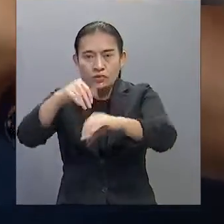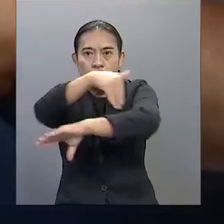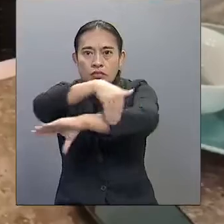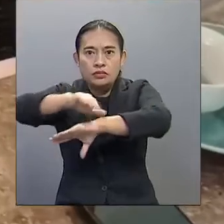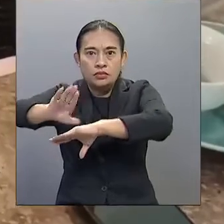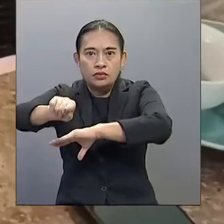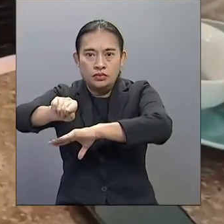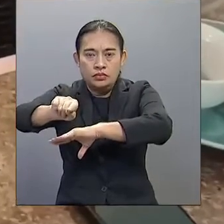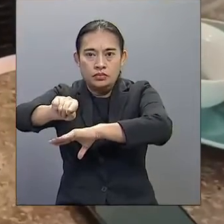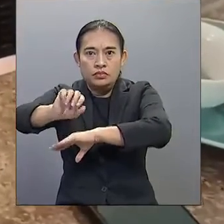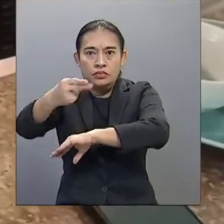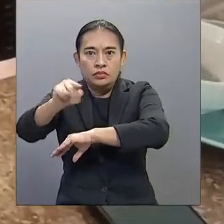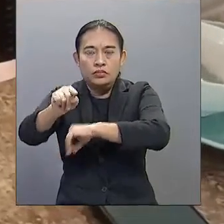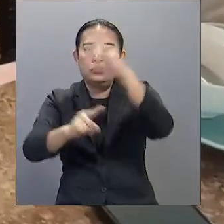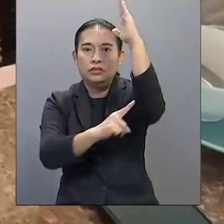ผ